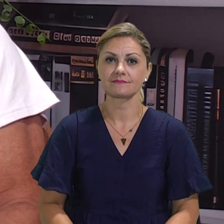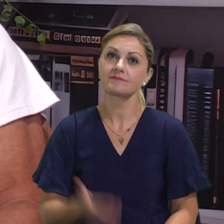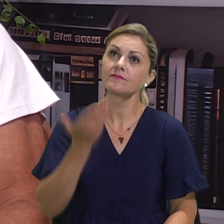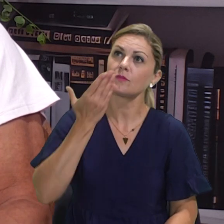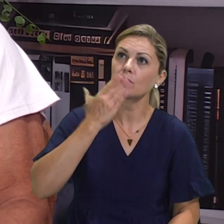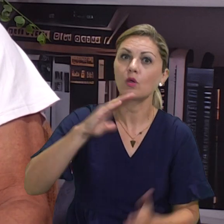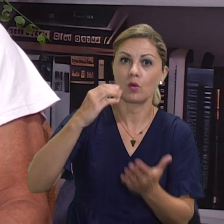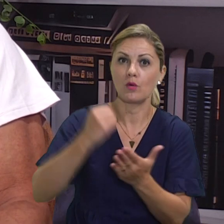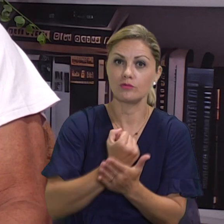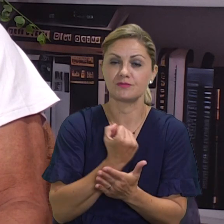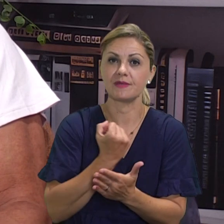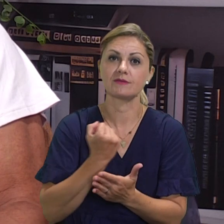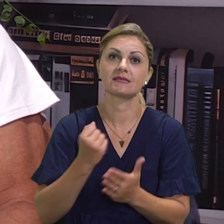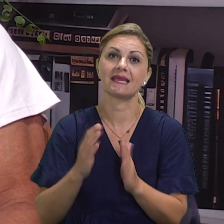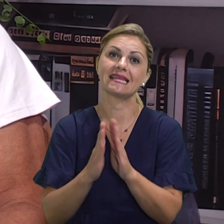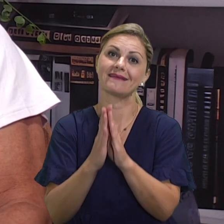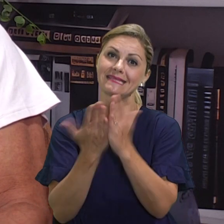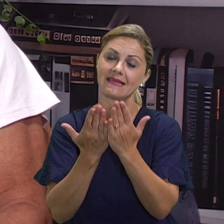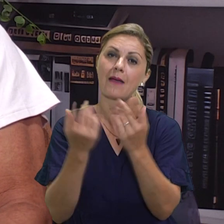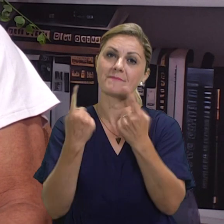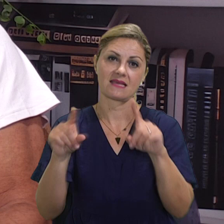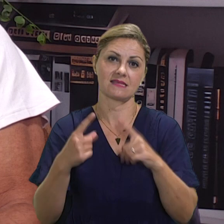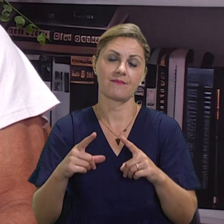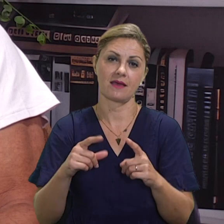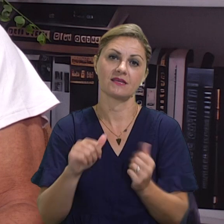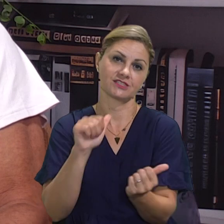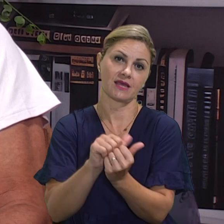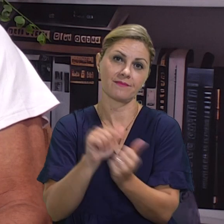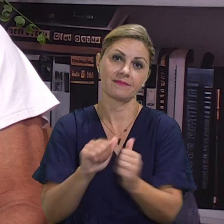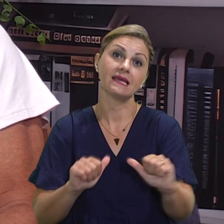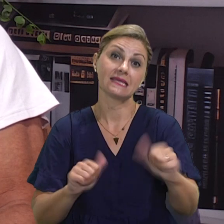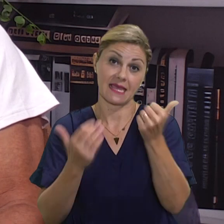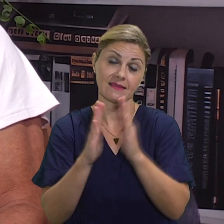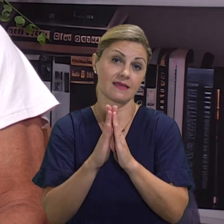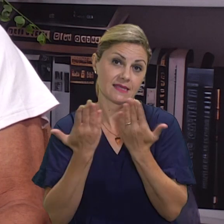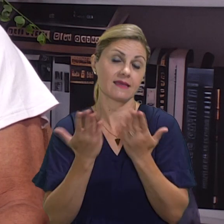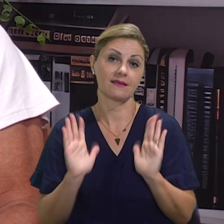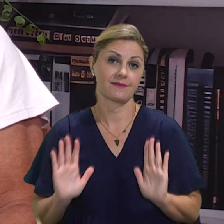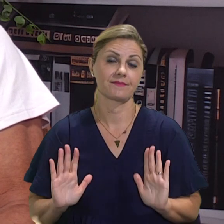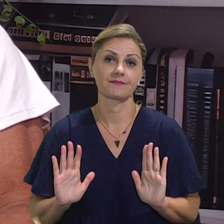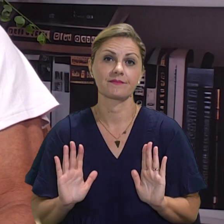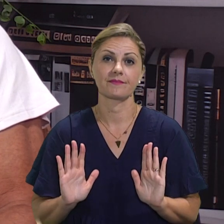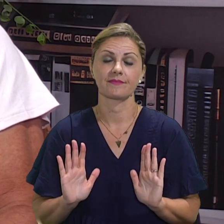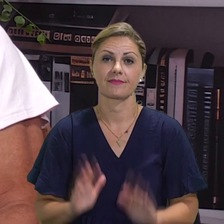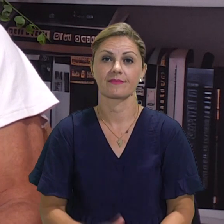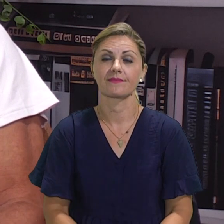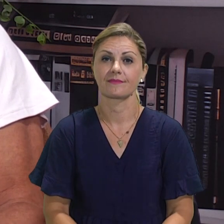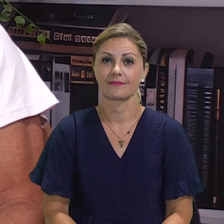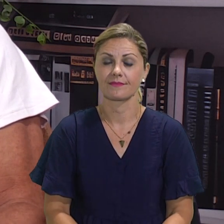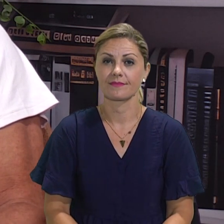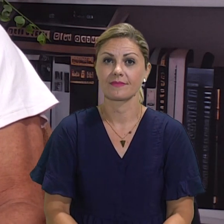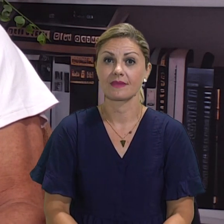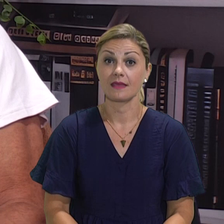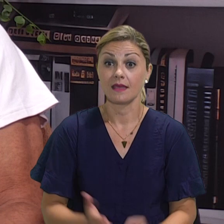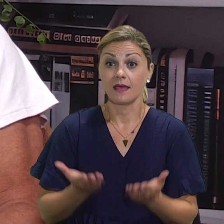pjesama, zove se Splitu na dar, moja dica obesid. To sam onako i za frkancije napravio, a ja sve radim za frkancije. Jel? I onda